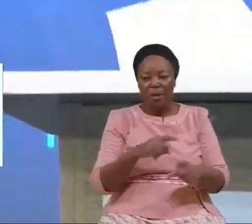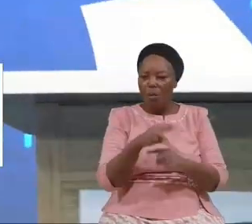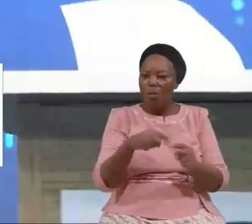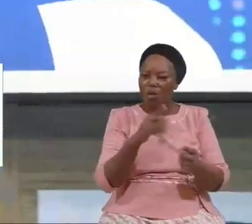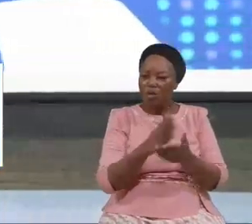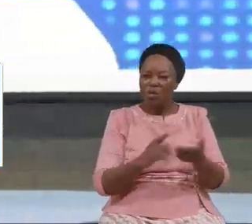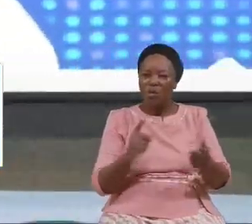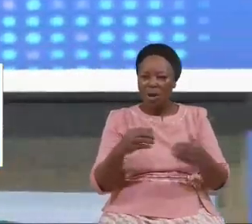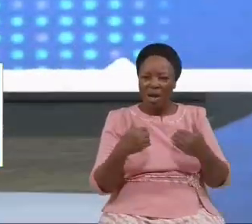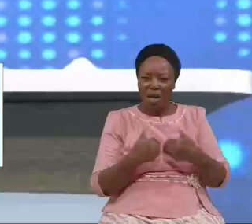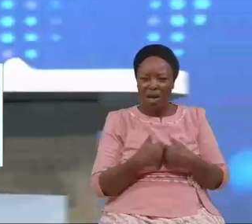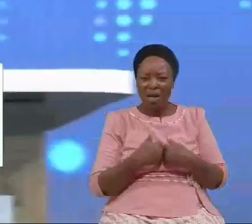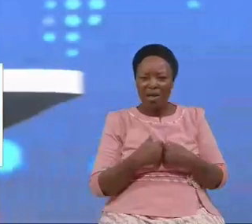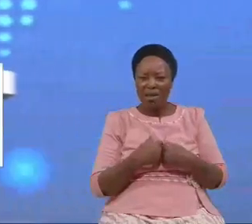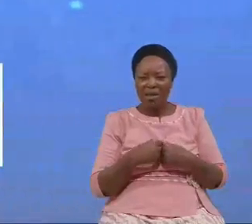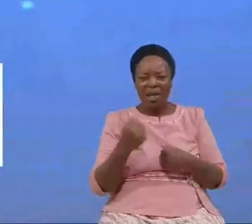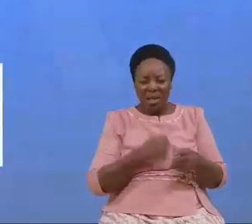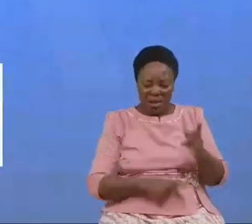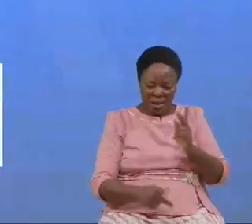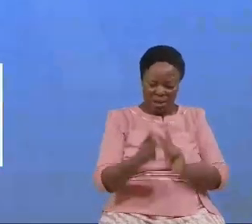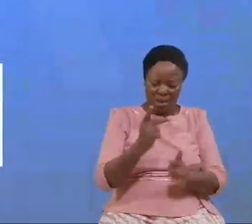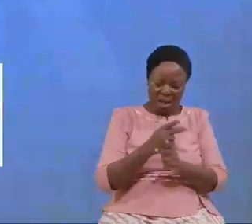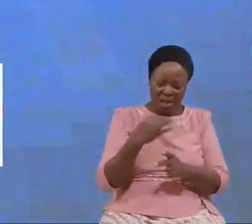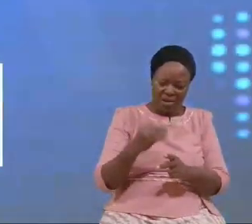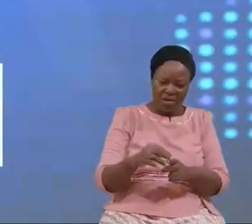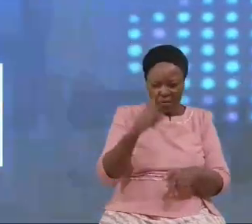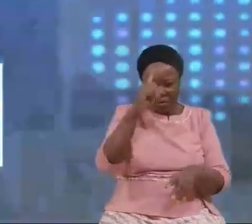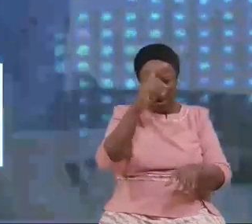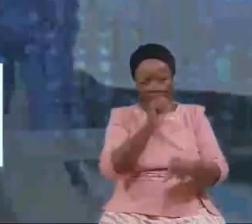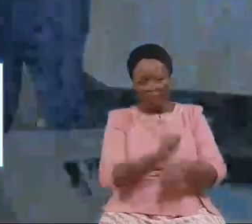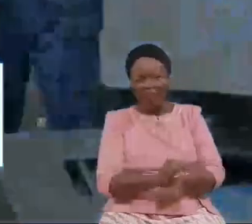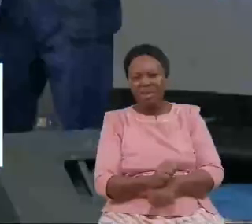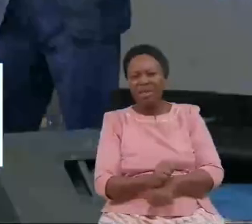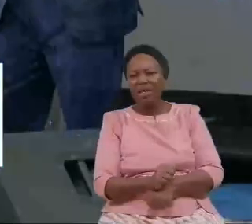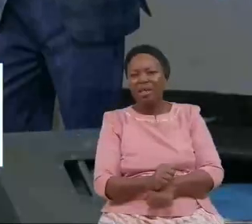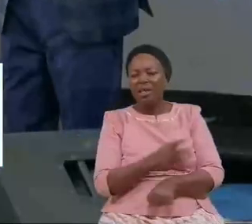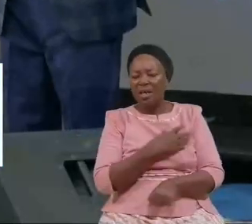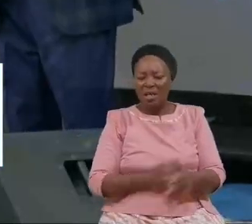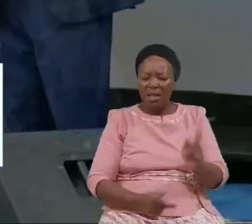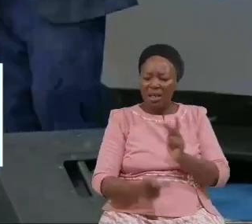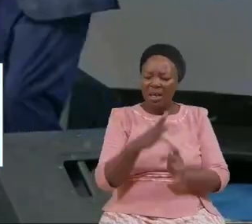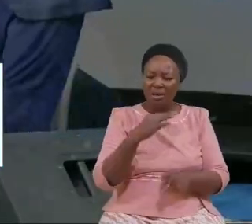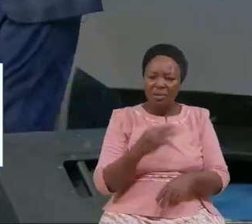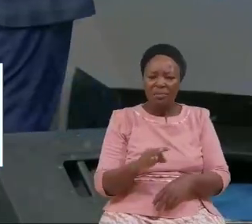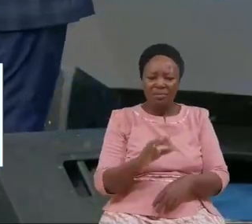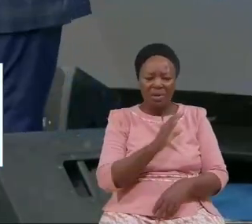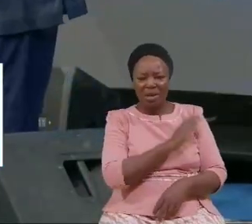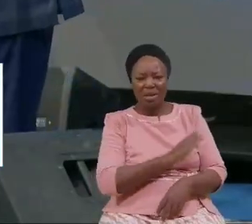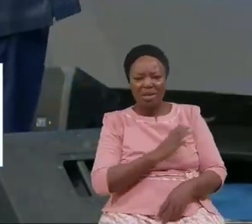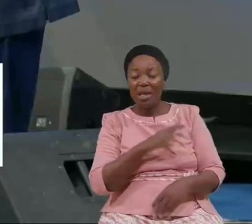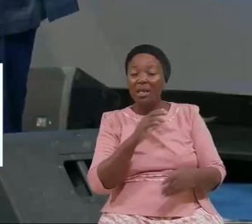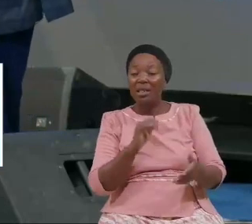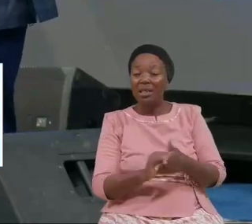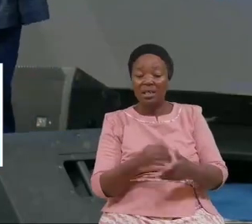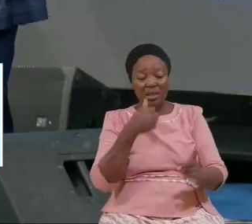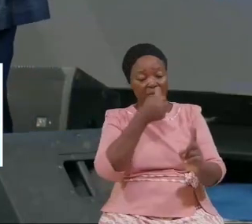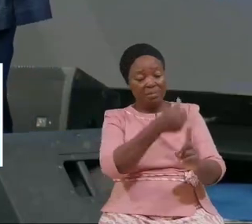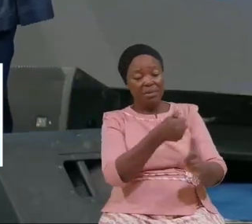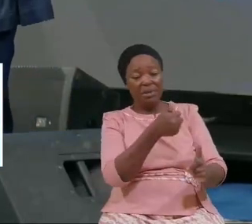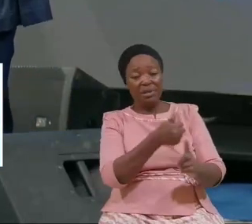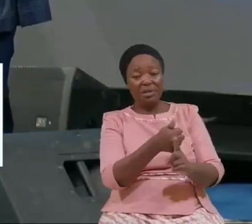quelqu'un a une habitude un type de caractère et lui-même